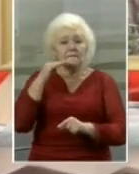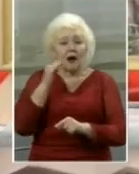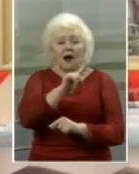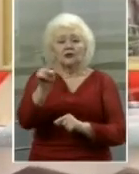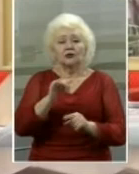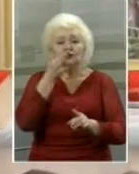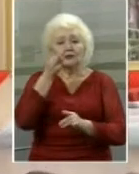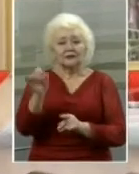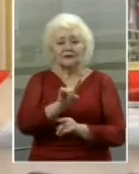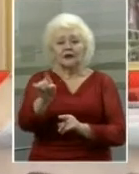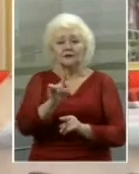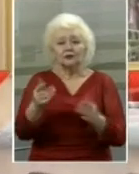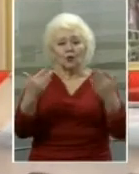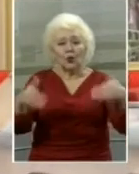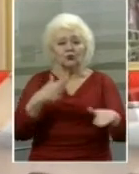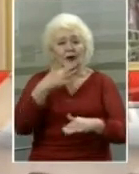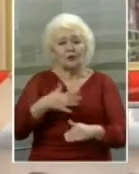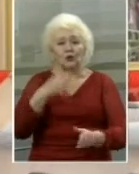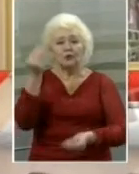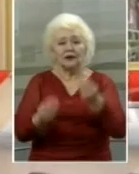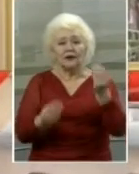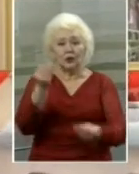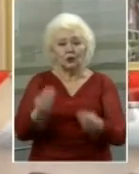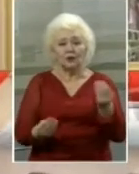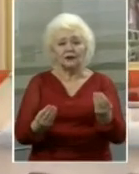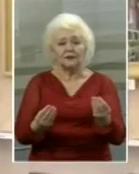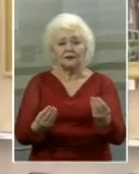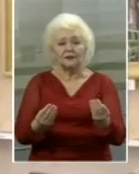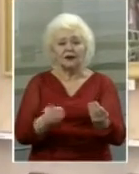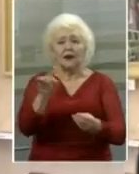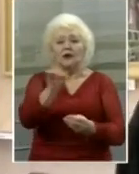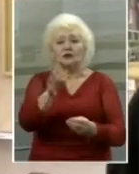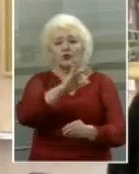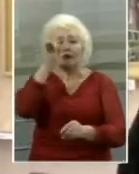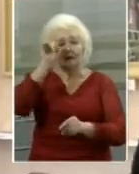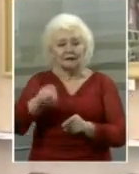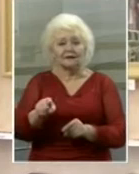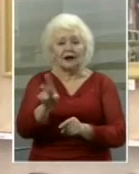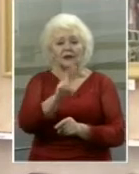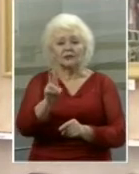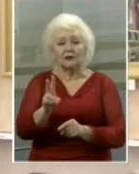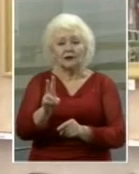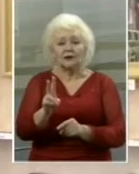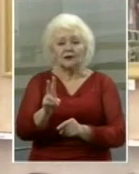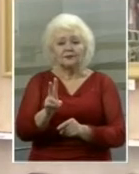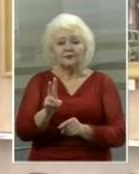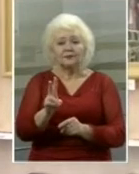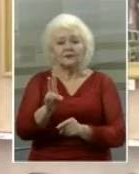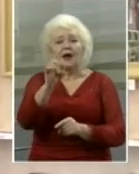як художник-карикатурист, дуже полюбляю гумор, анекдоти, дуже багато їх знаю.